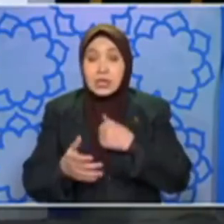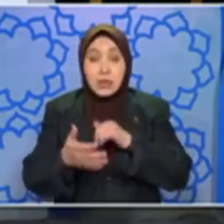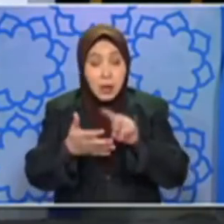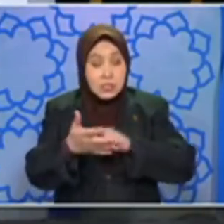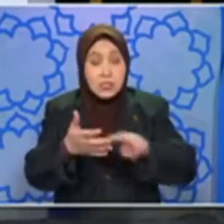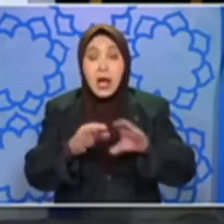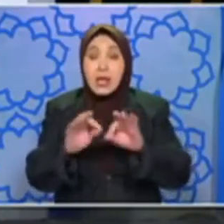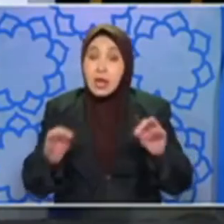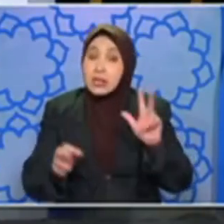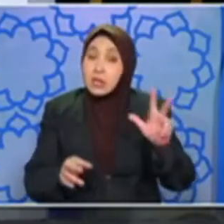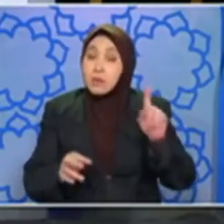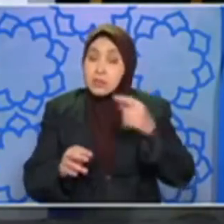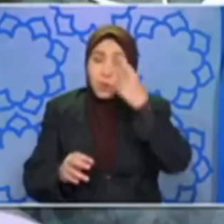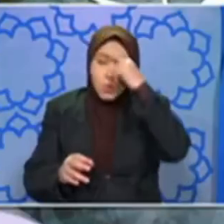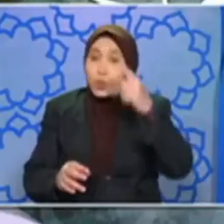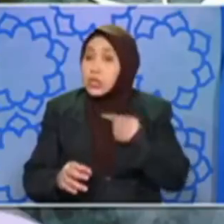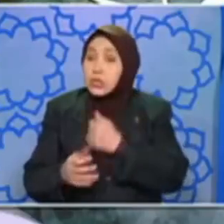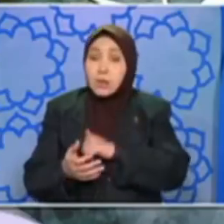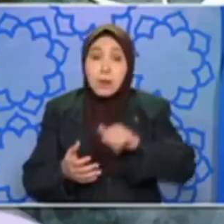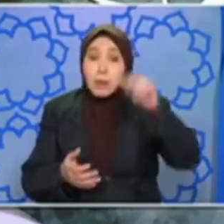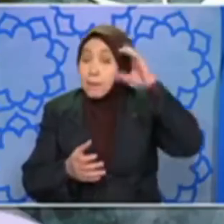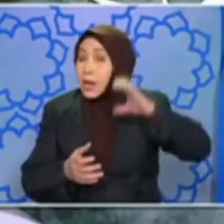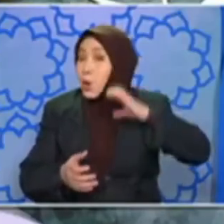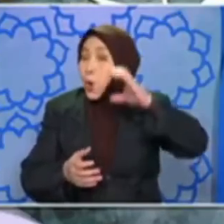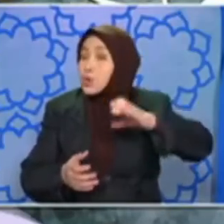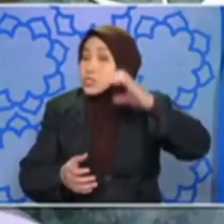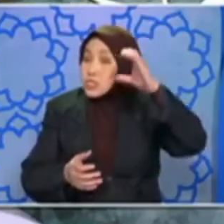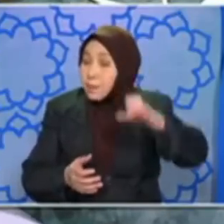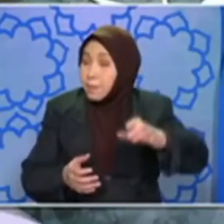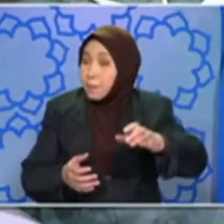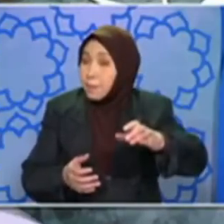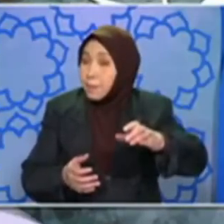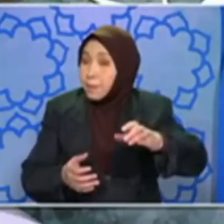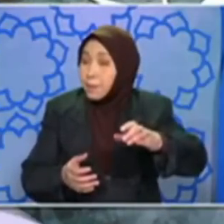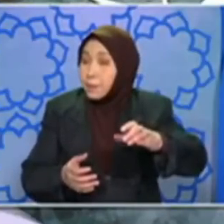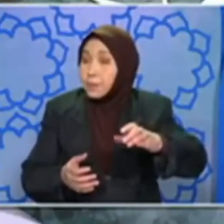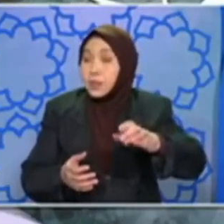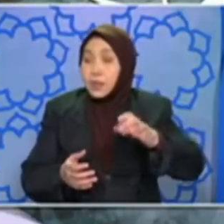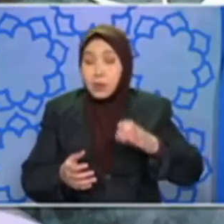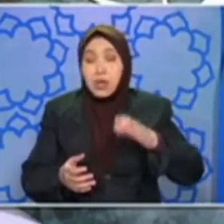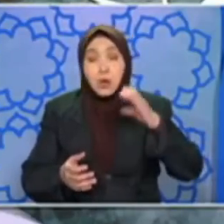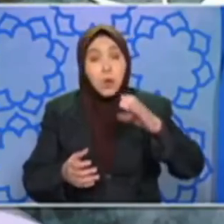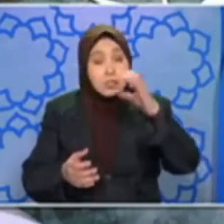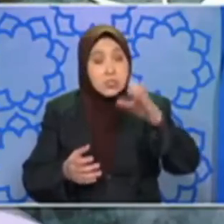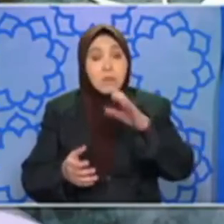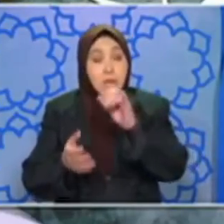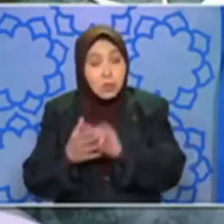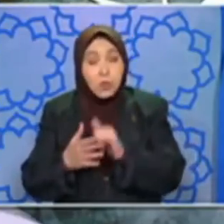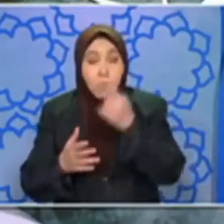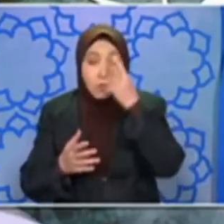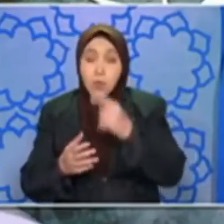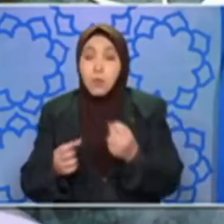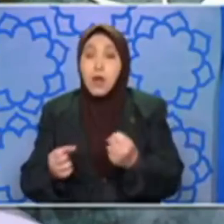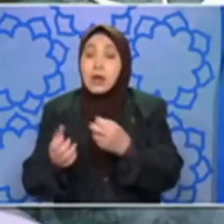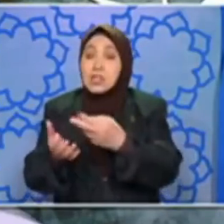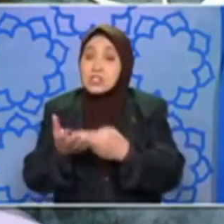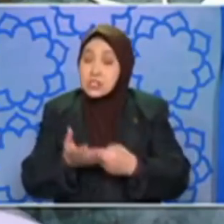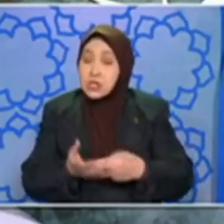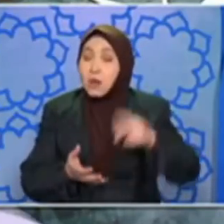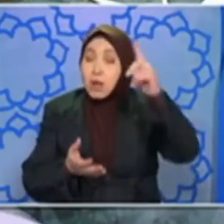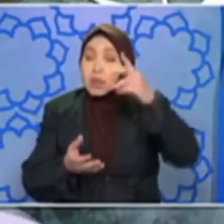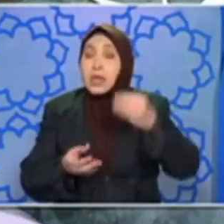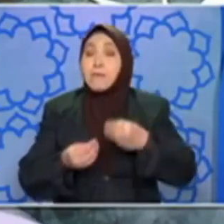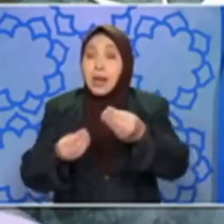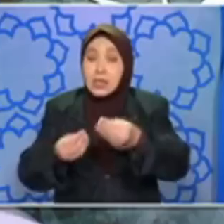ke-31 untuk kita memahami bahawa konsep rezeki itu datang daripada siapa? Sudah pastilah Allah yang merezeki, bukan kita yang